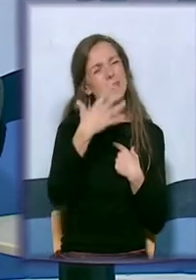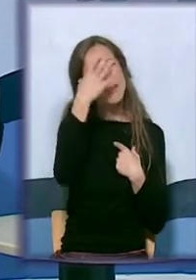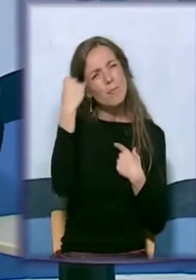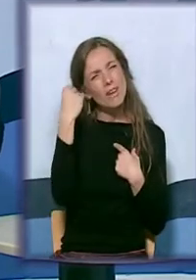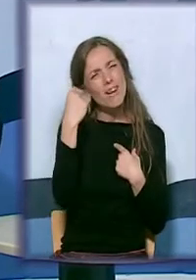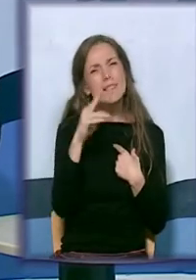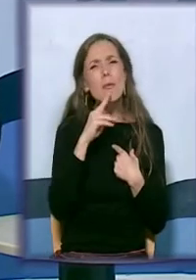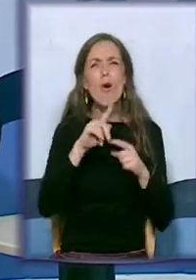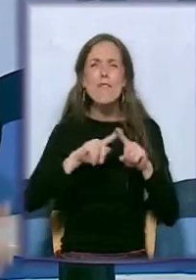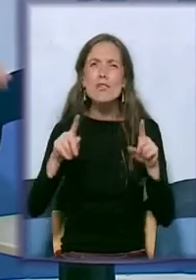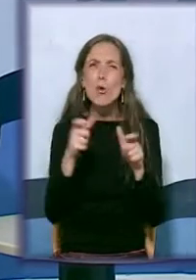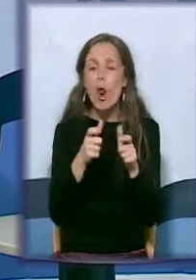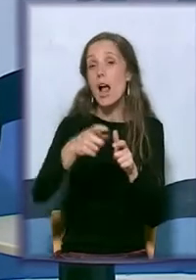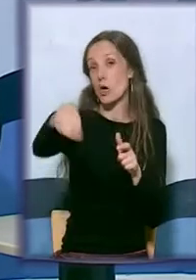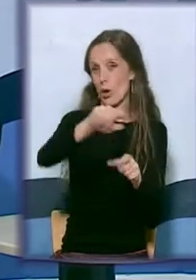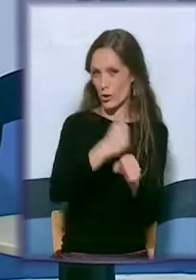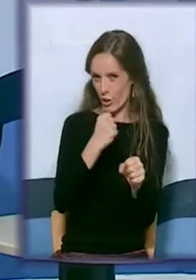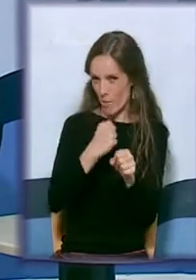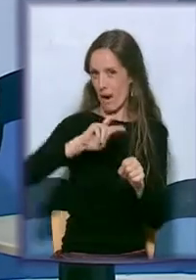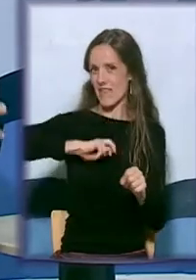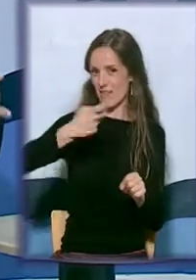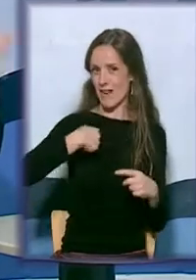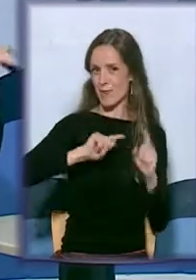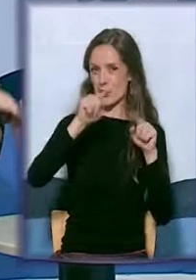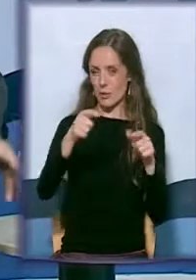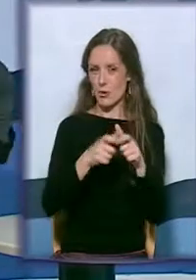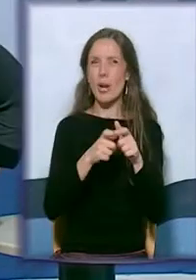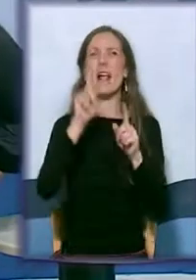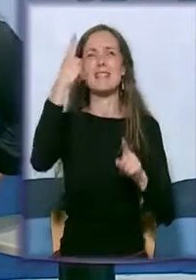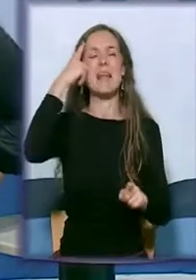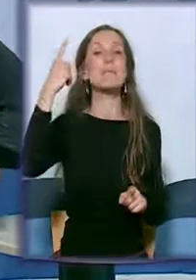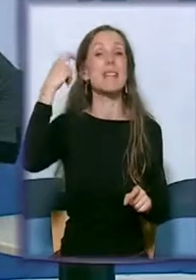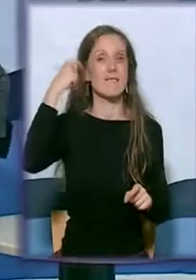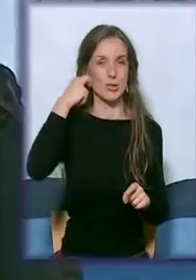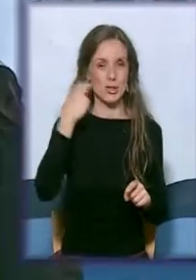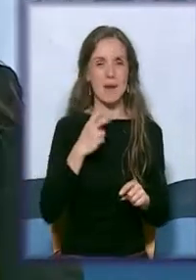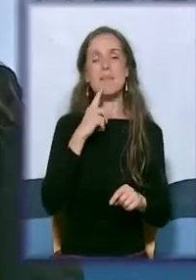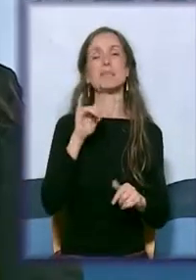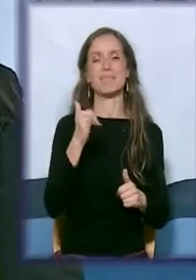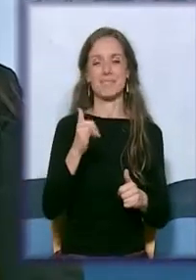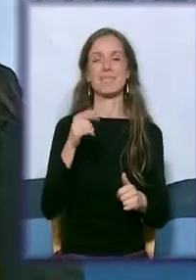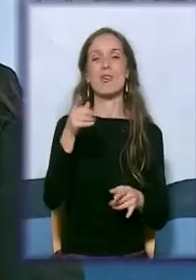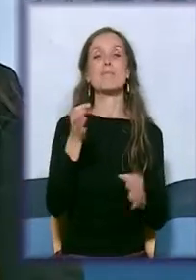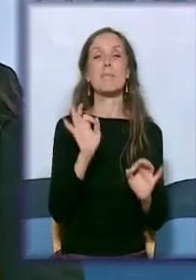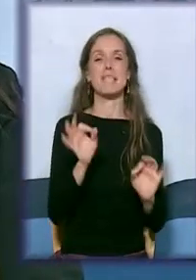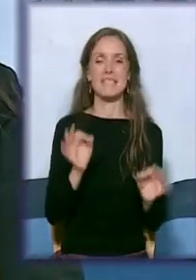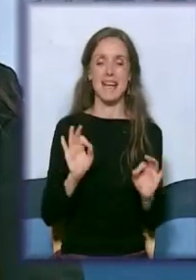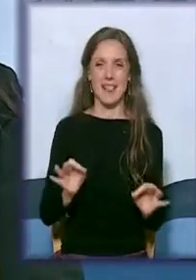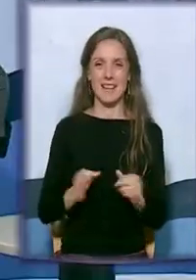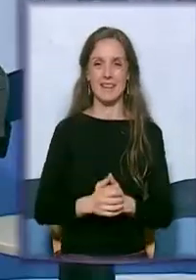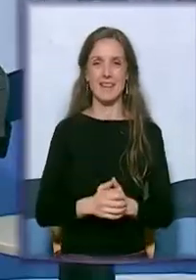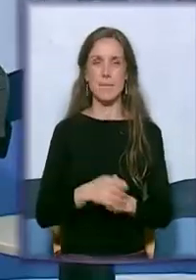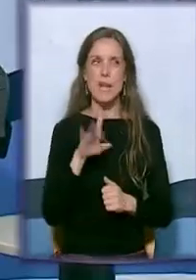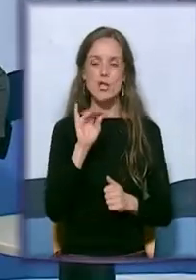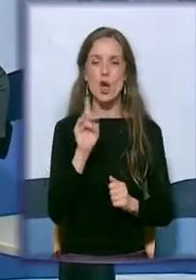koju vrstu kolača će praviti, ali sa višnjama. Sa višnjama. Da, ali sa višnjama, jeste. Ne,